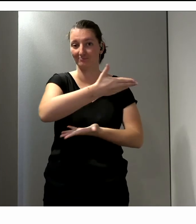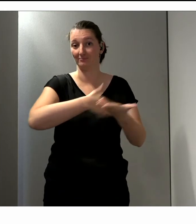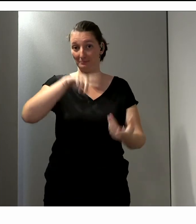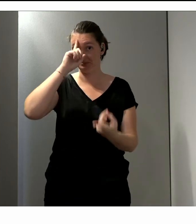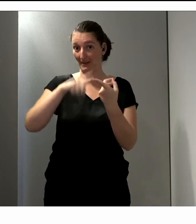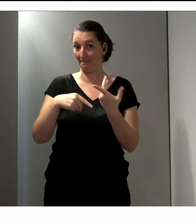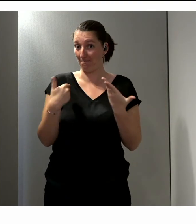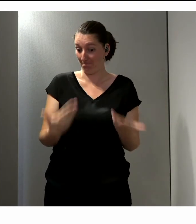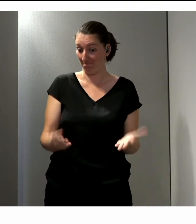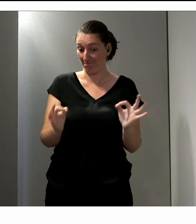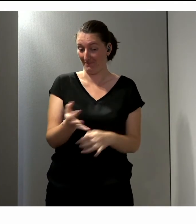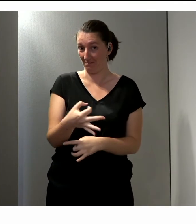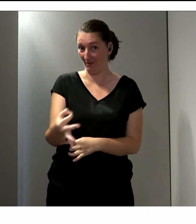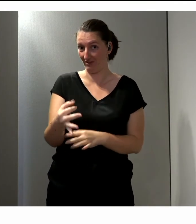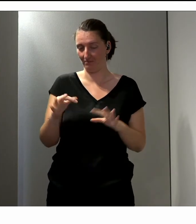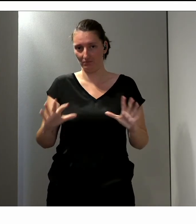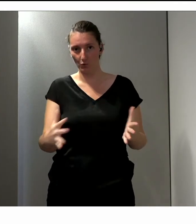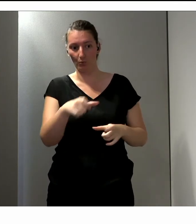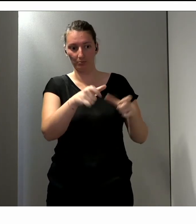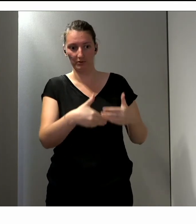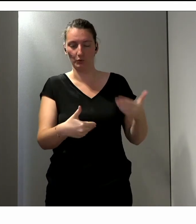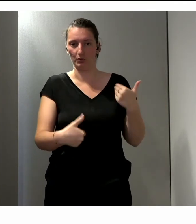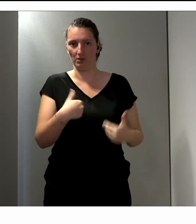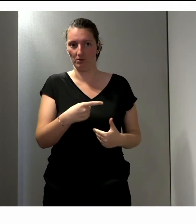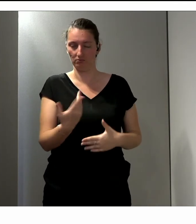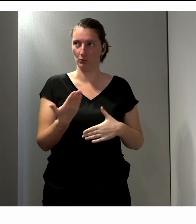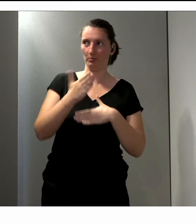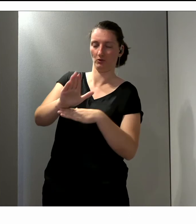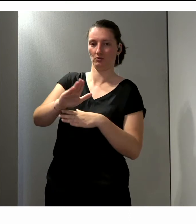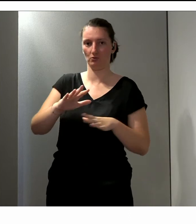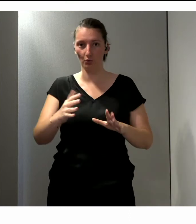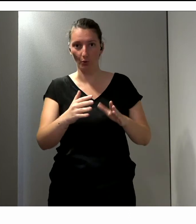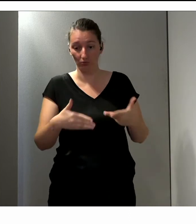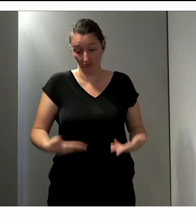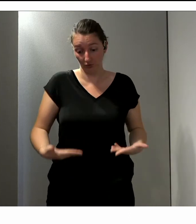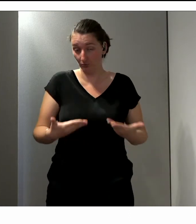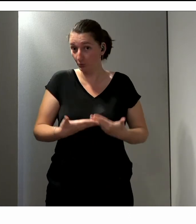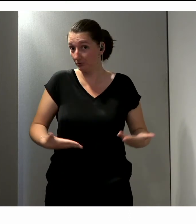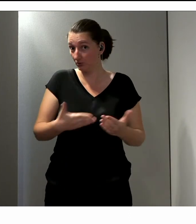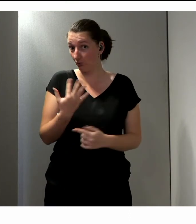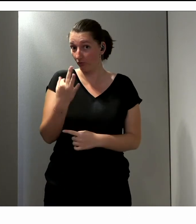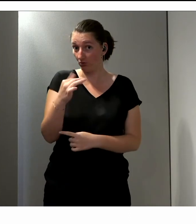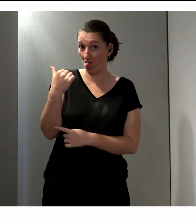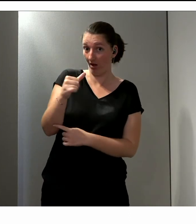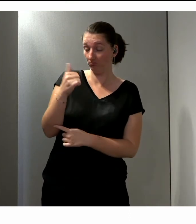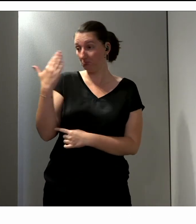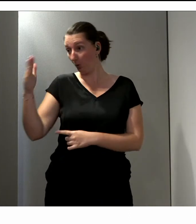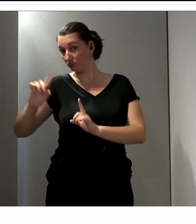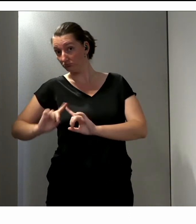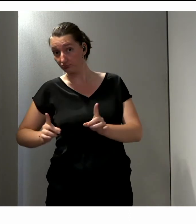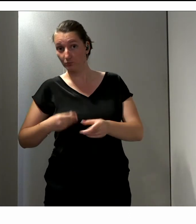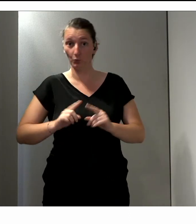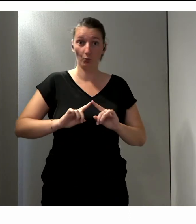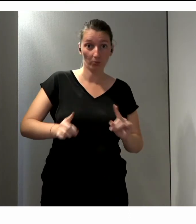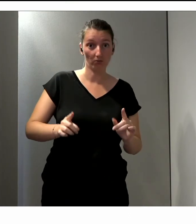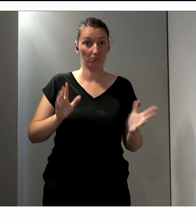les modalités de la représentation des personnes handicapées pour voir si la situation française est une exception parmi d'autres et s'il y a